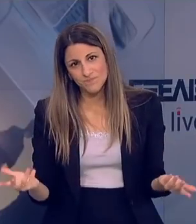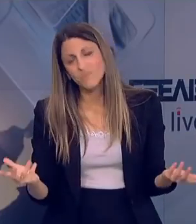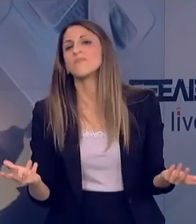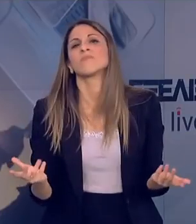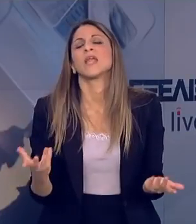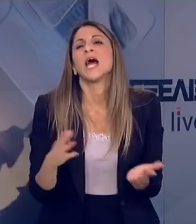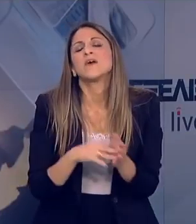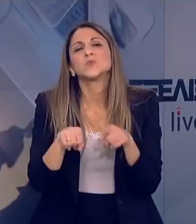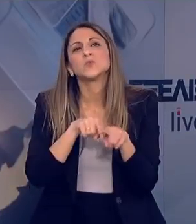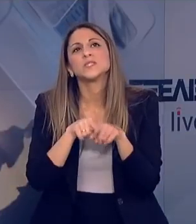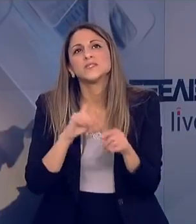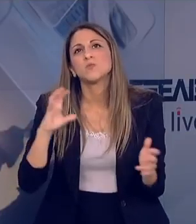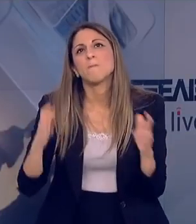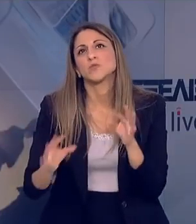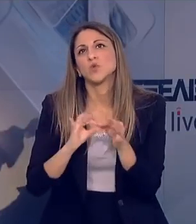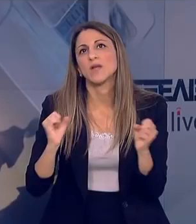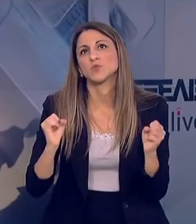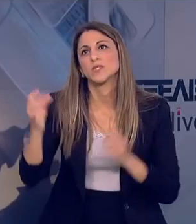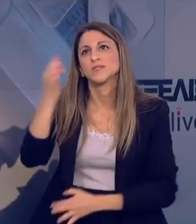διεθνείς αρχές και πότε υπήρξε η επιφυλακή.